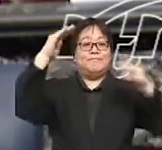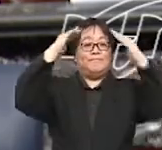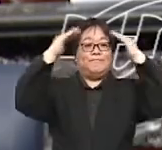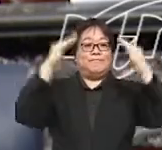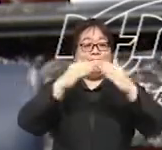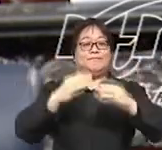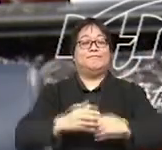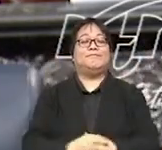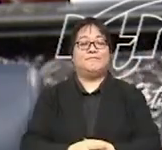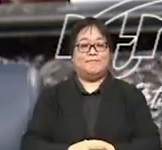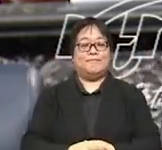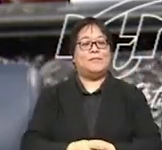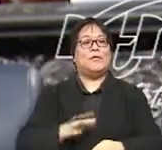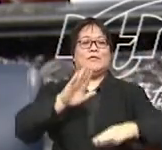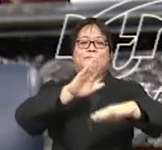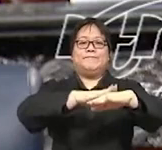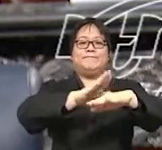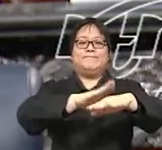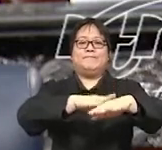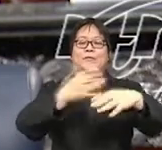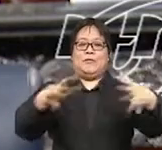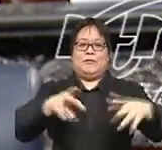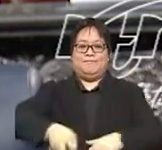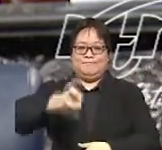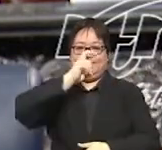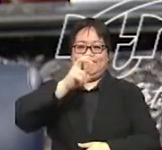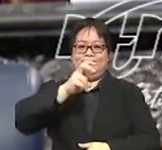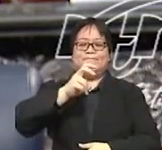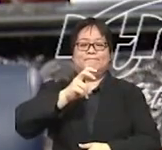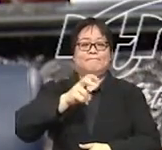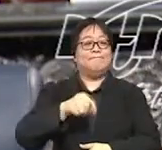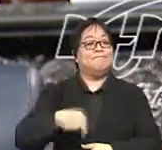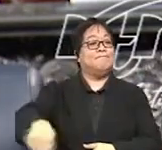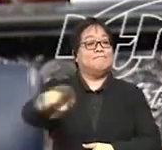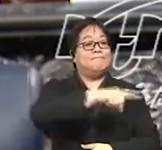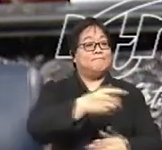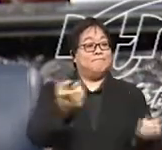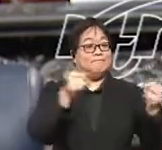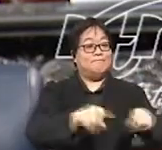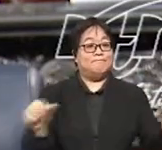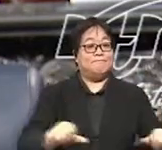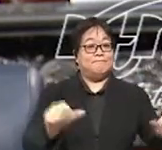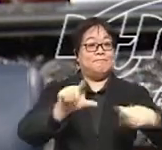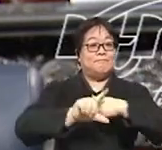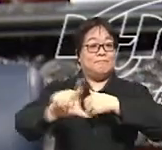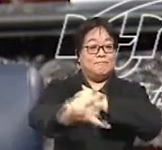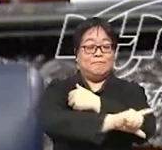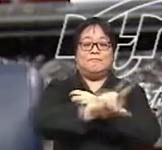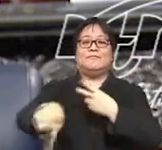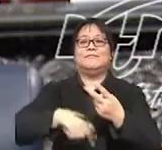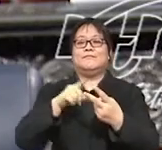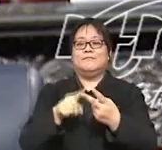meletakkan satu amalan yang amat tegas kepada mana-mana activity perlombongan dan juga a